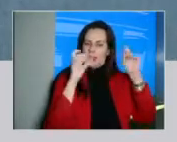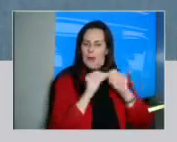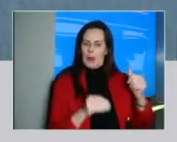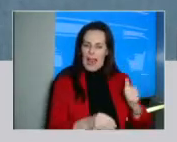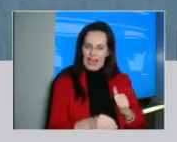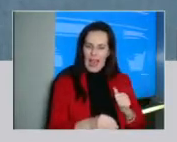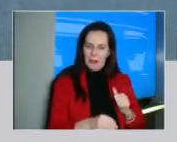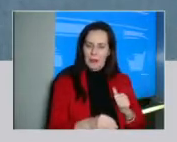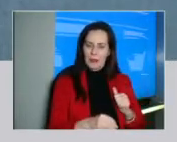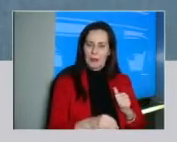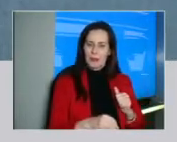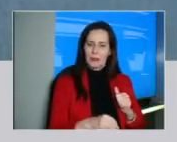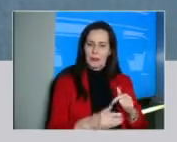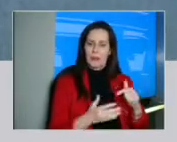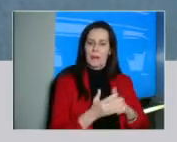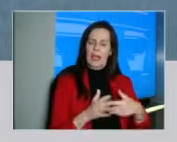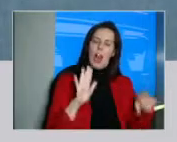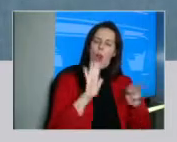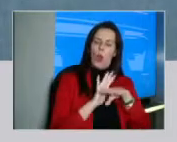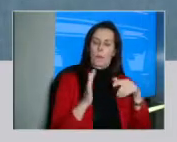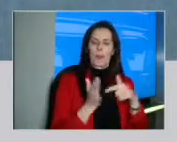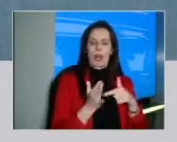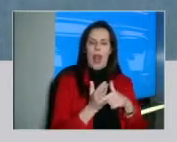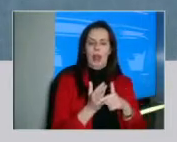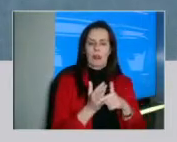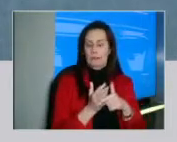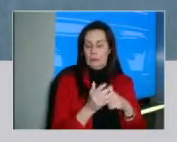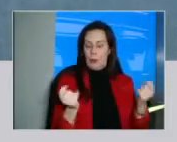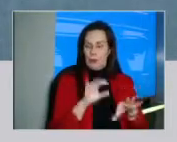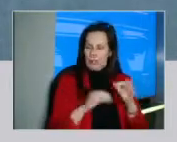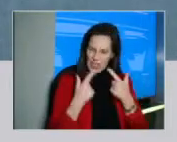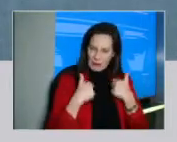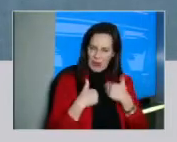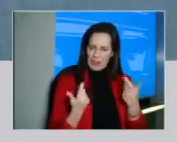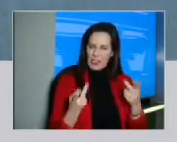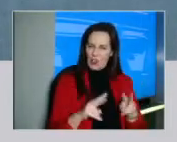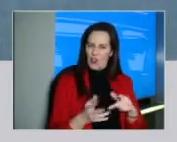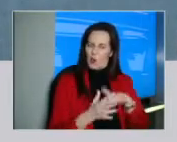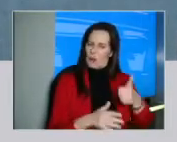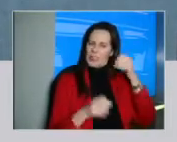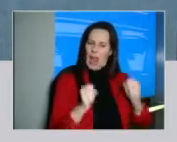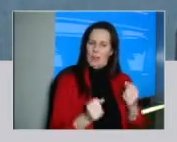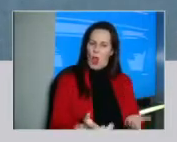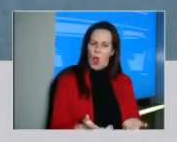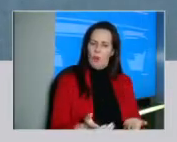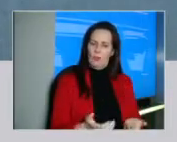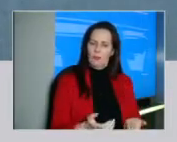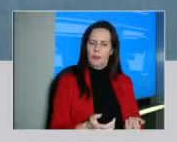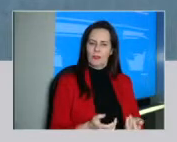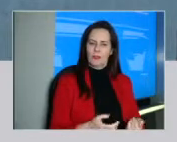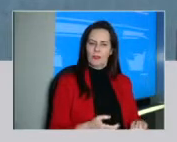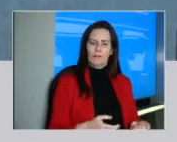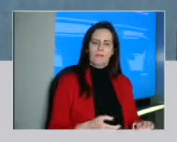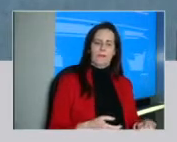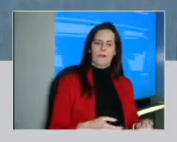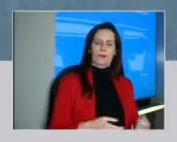חיילים במסגרת החוק או במסגרת תעמולת הבחירות. תסביר לי איך זה אפשרי כשהוא גם שר הביטחון וגם ראש הממשלה.